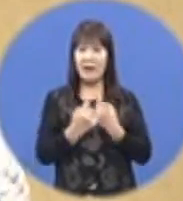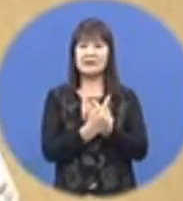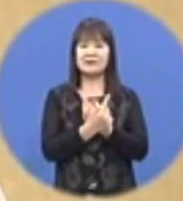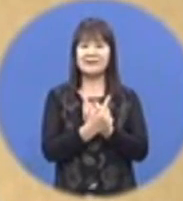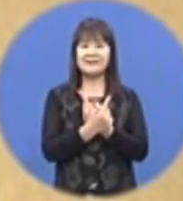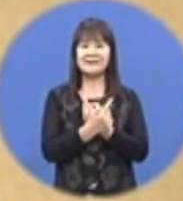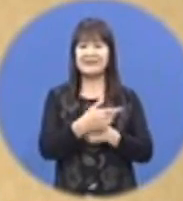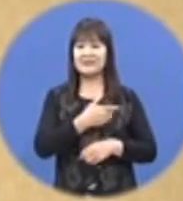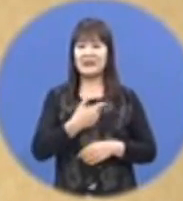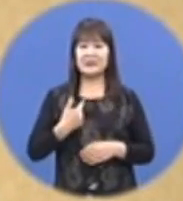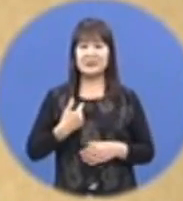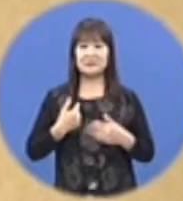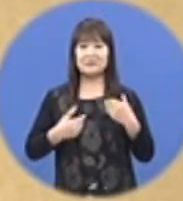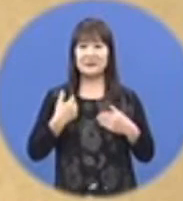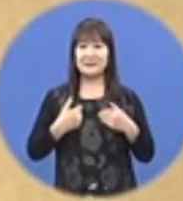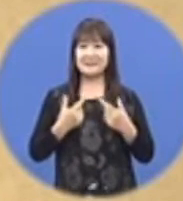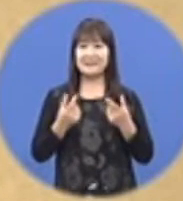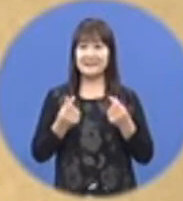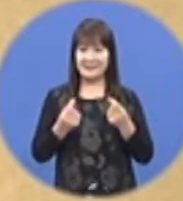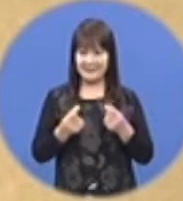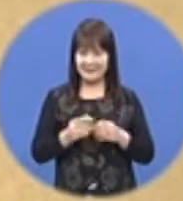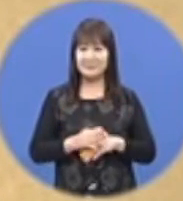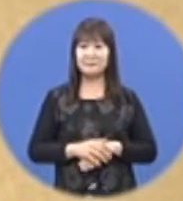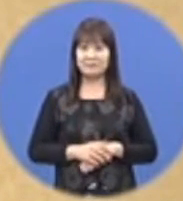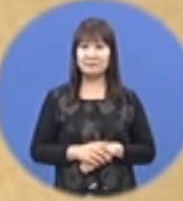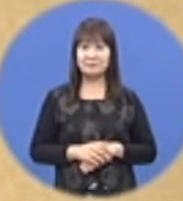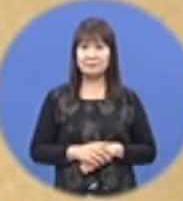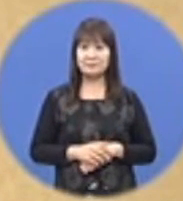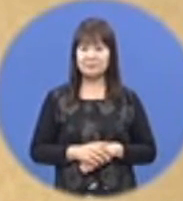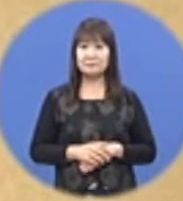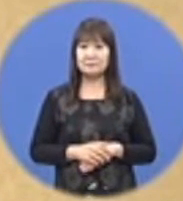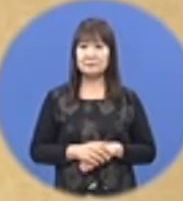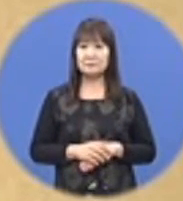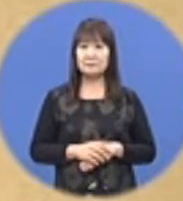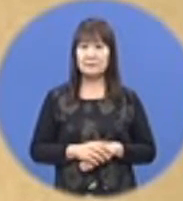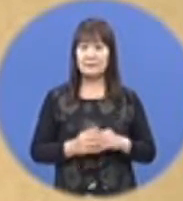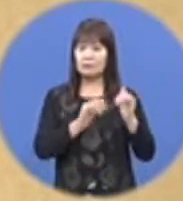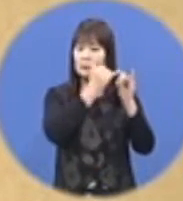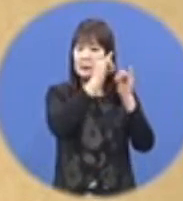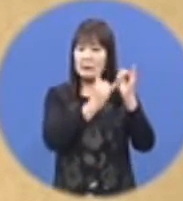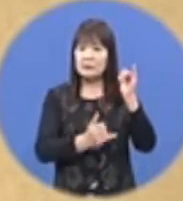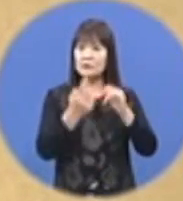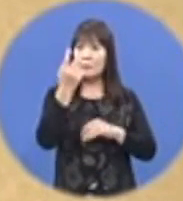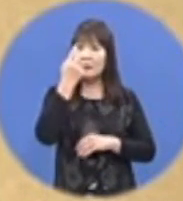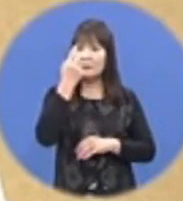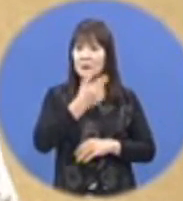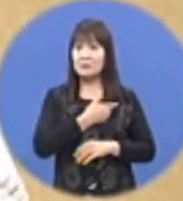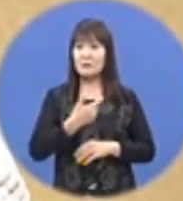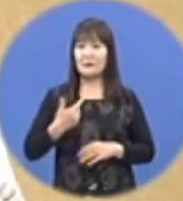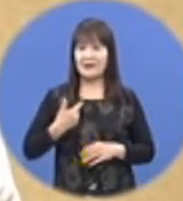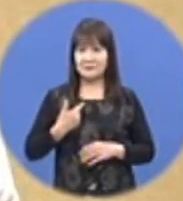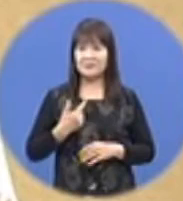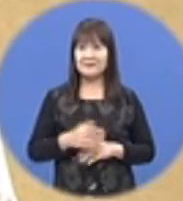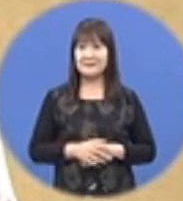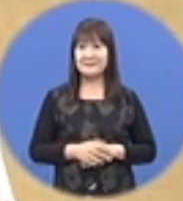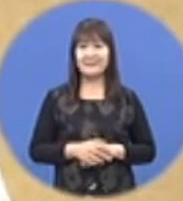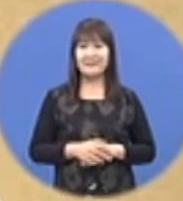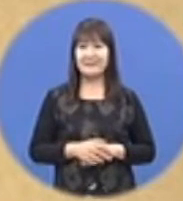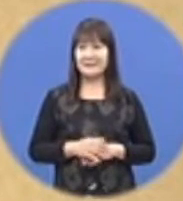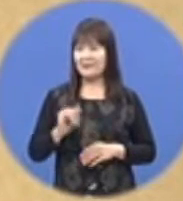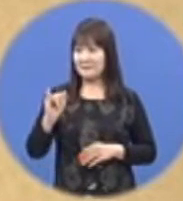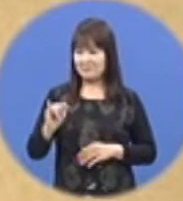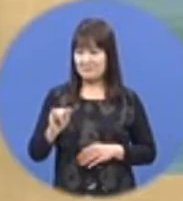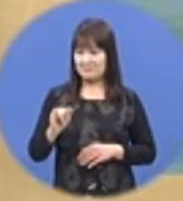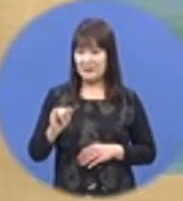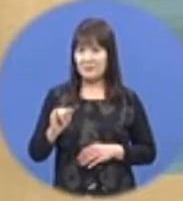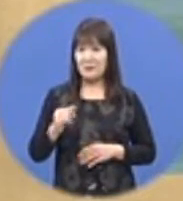る、これ嬉しいじゃないですか。 そうなんです、ね、 でその上に歴史の勉強にもなるし、いやー、まみちゃんも楽し